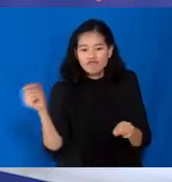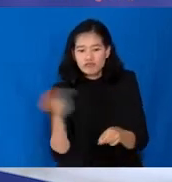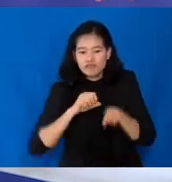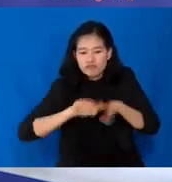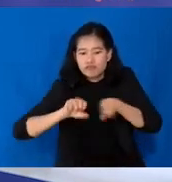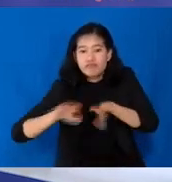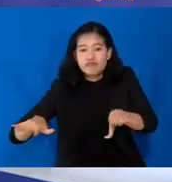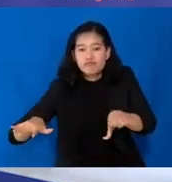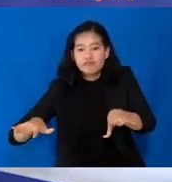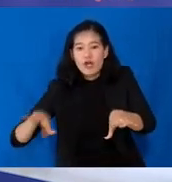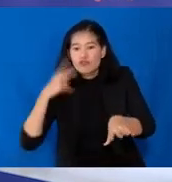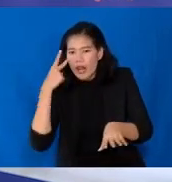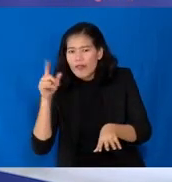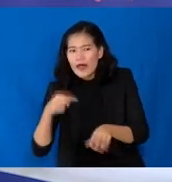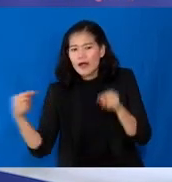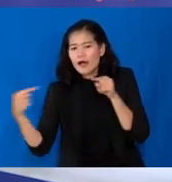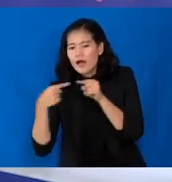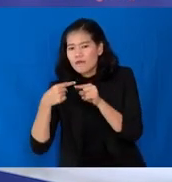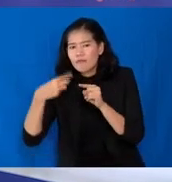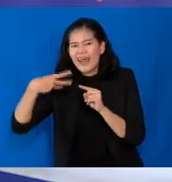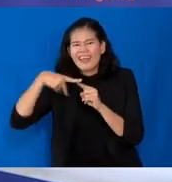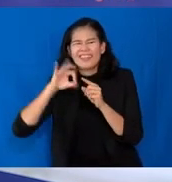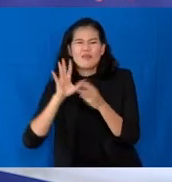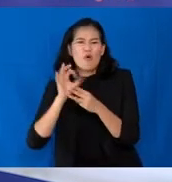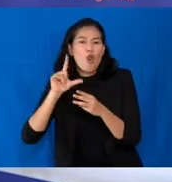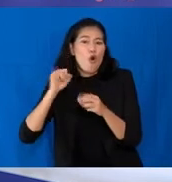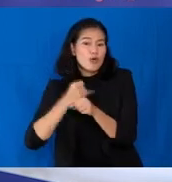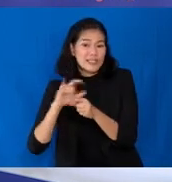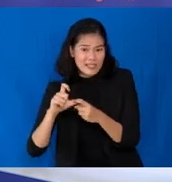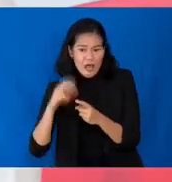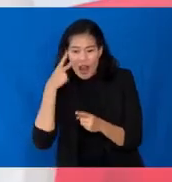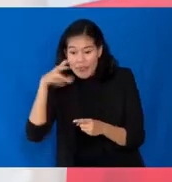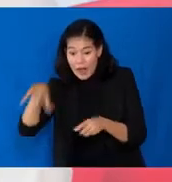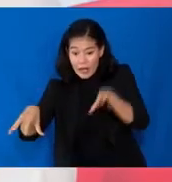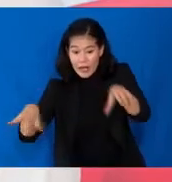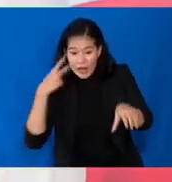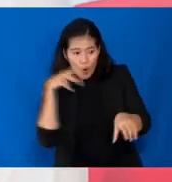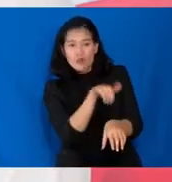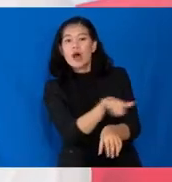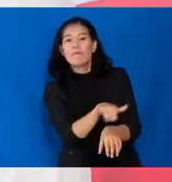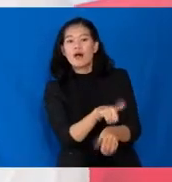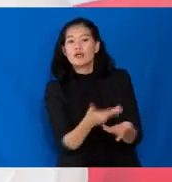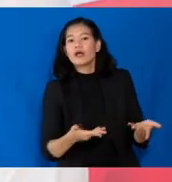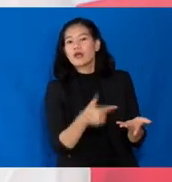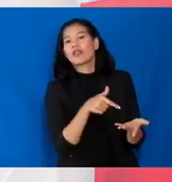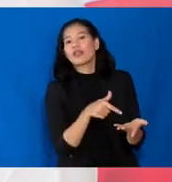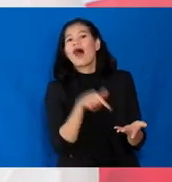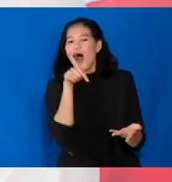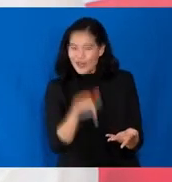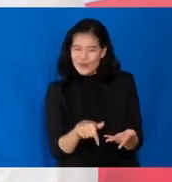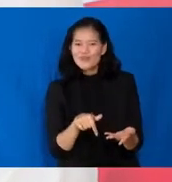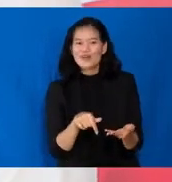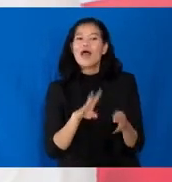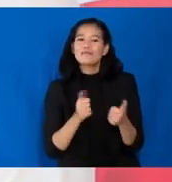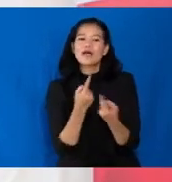dan terdapat kaitan epidemiologis dengan kejadian serupa di wilayah atau negara lain Jadi inilah sarat-sarat yang